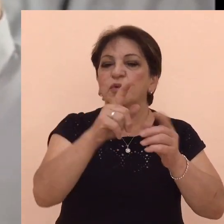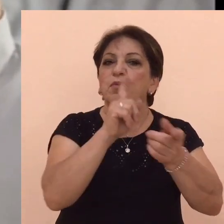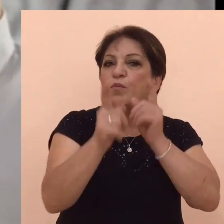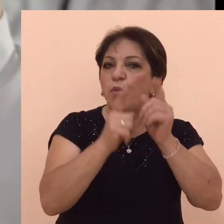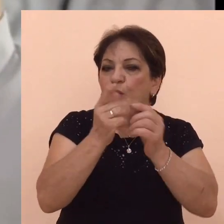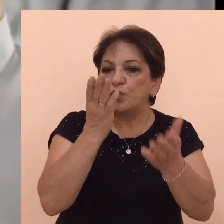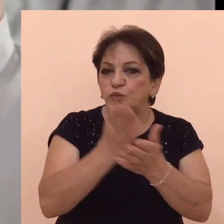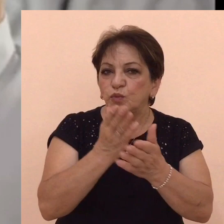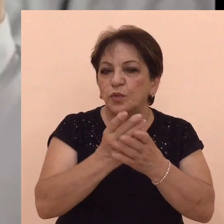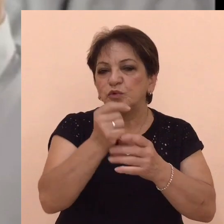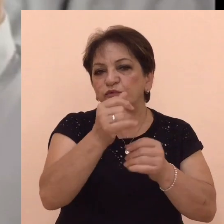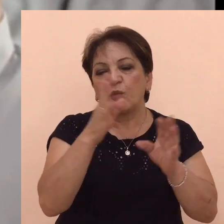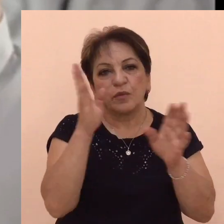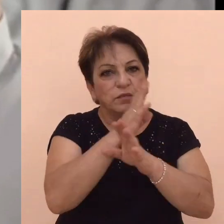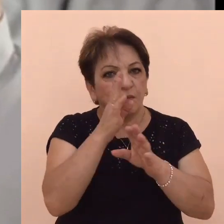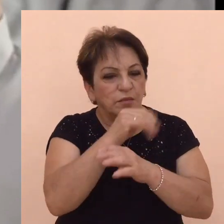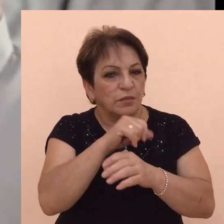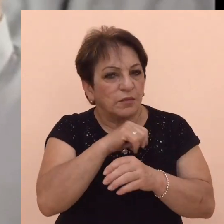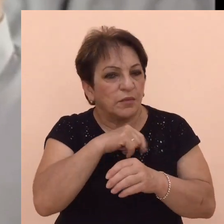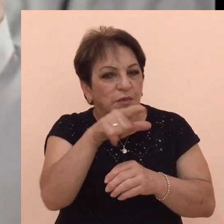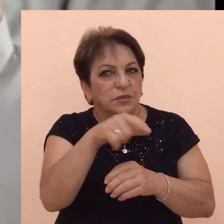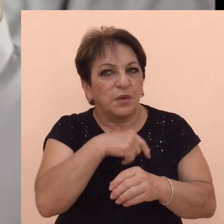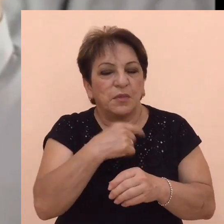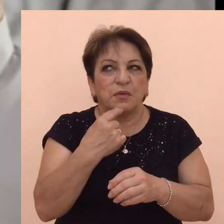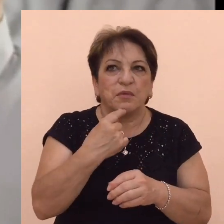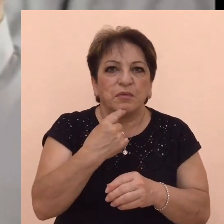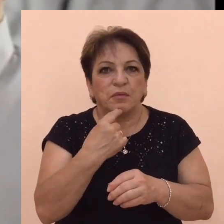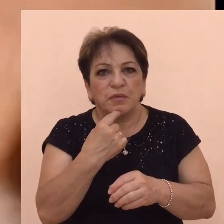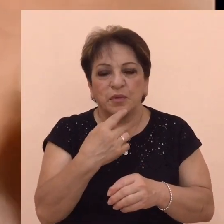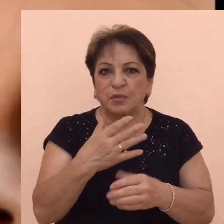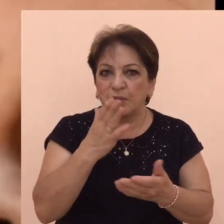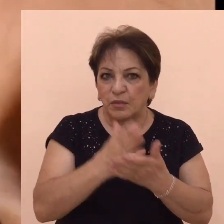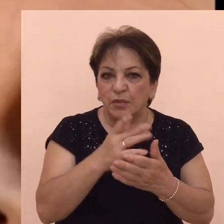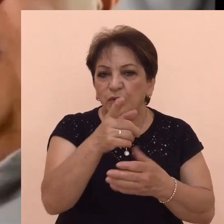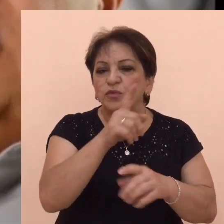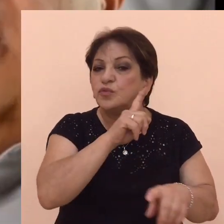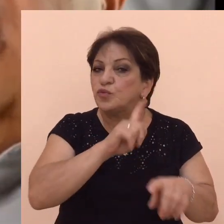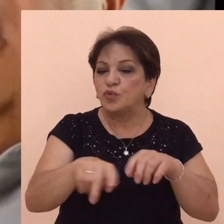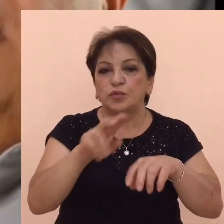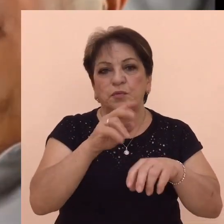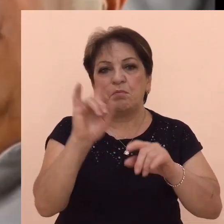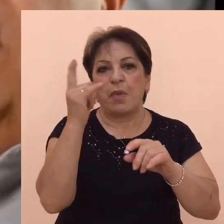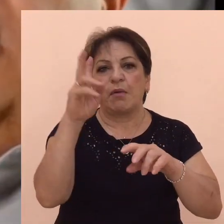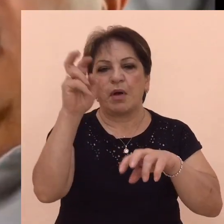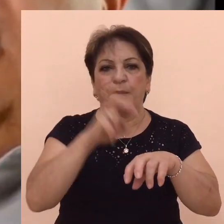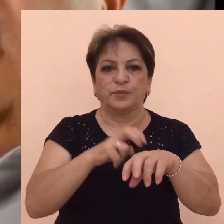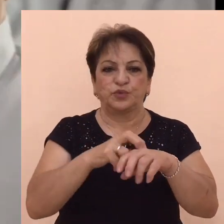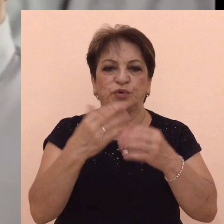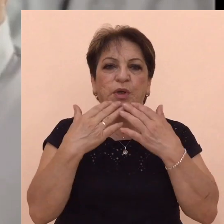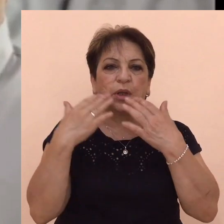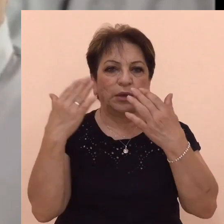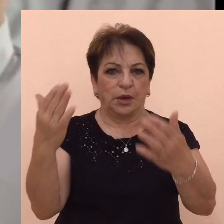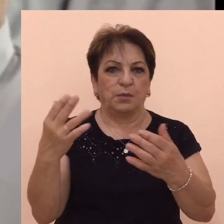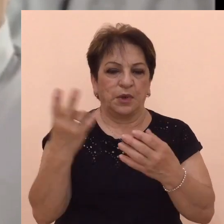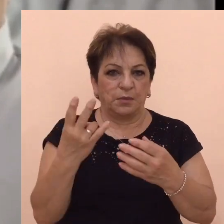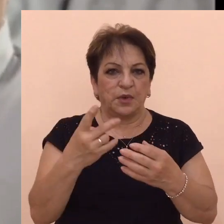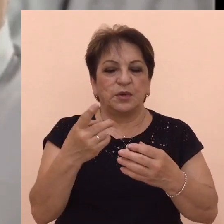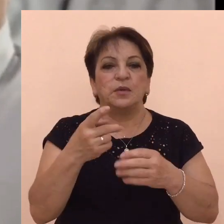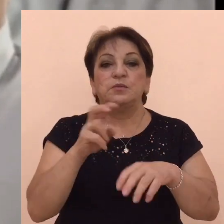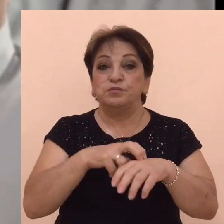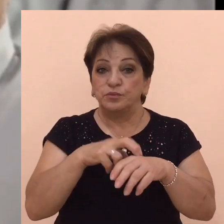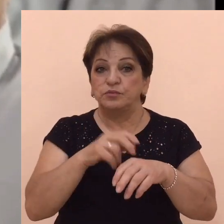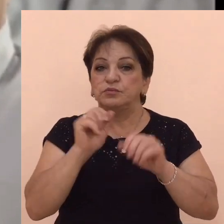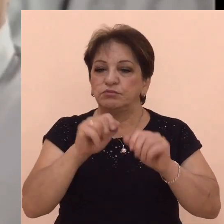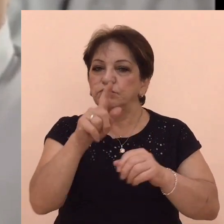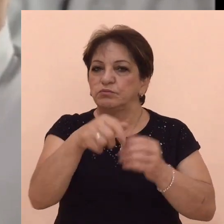փոփոխություններ կամ առաջանում են կասկածնել ամիջապես դիմել բանկական մասնագետի, որը կփորձի